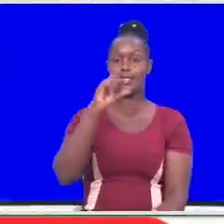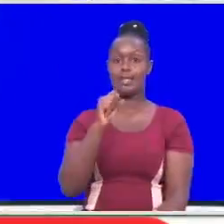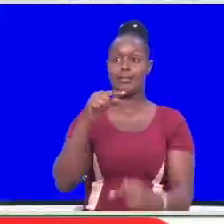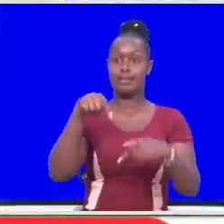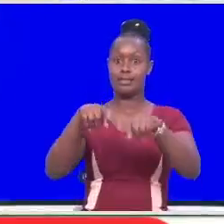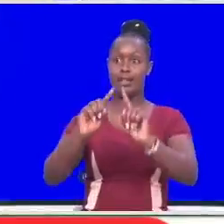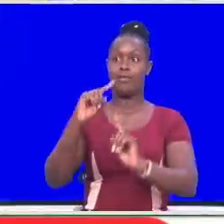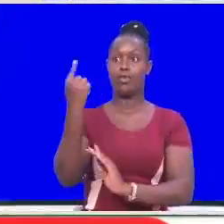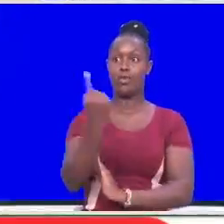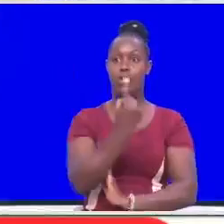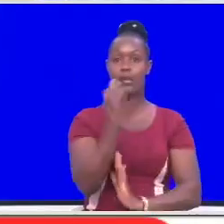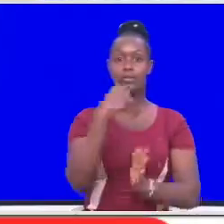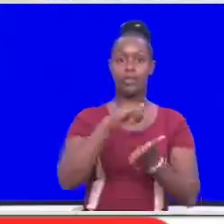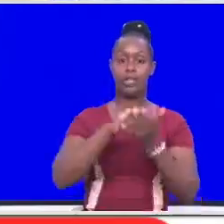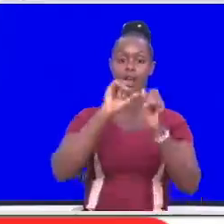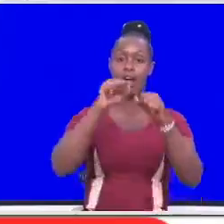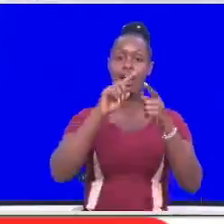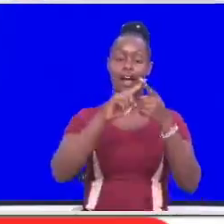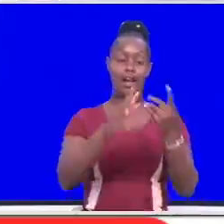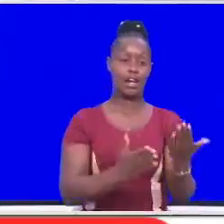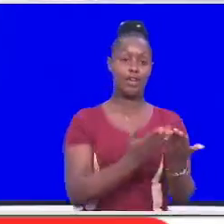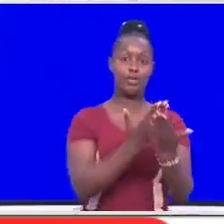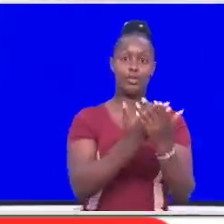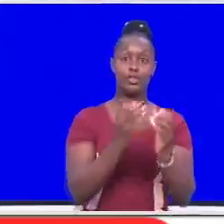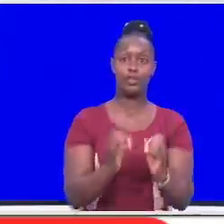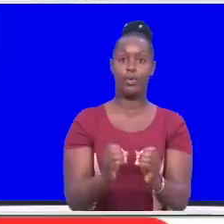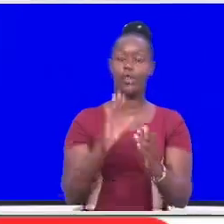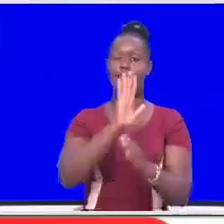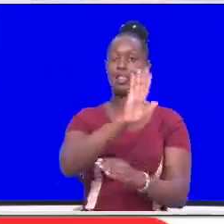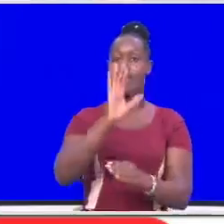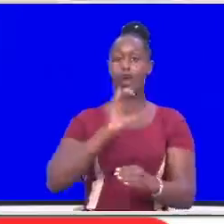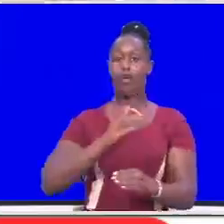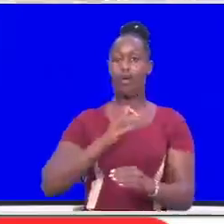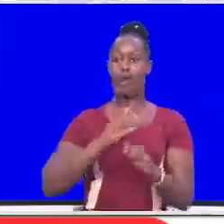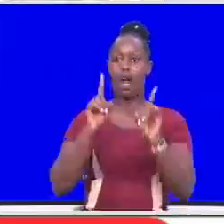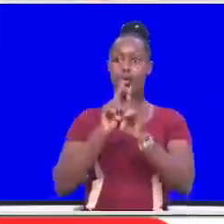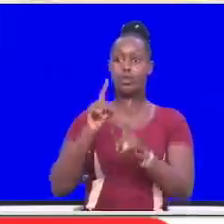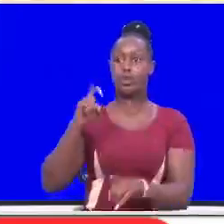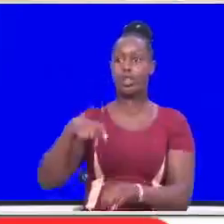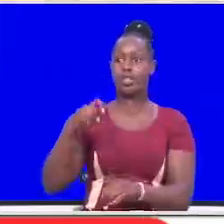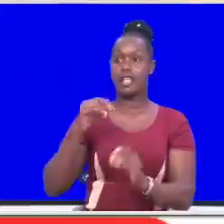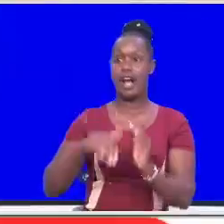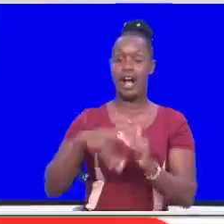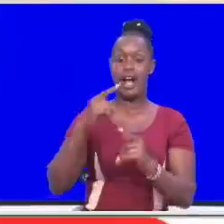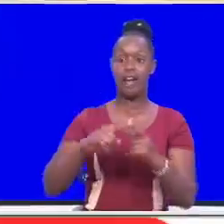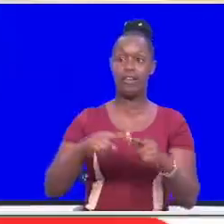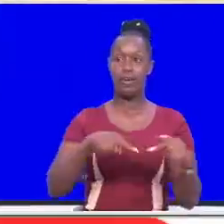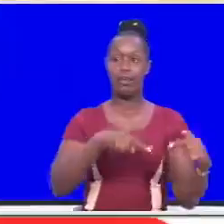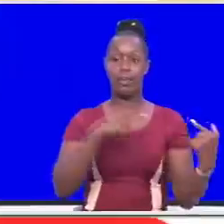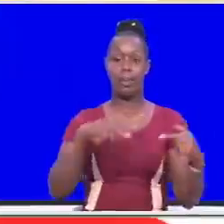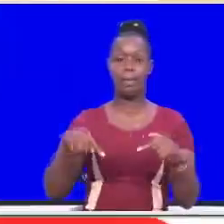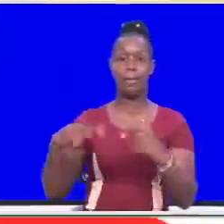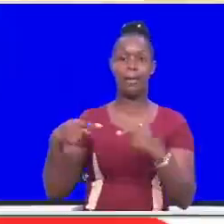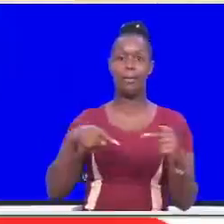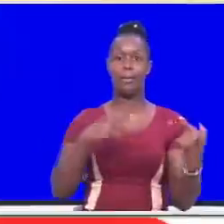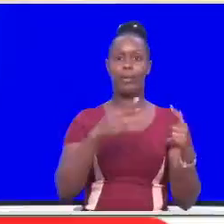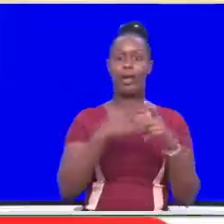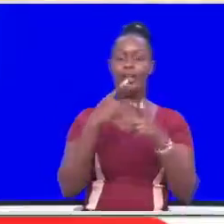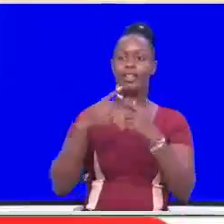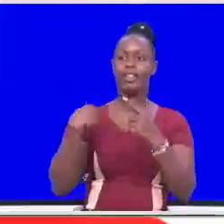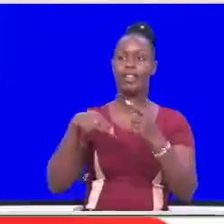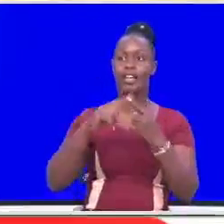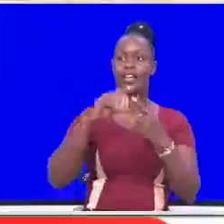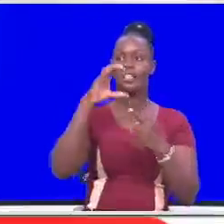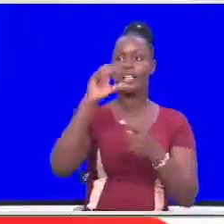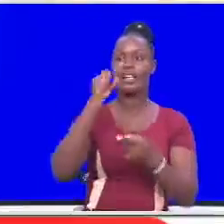kujitokeza ili waweze kumpa ombi lao rasmi lililo na matakwa yao. Baada ya vutani kuvute, waziri Nakumicha alijitokeza